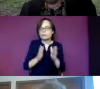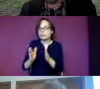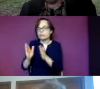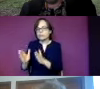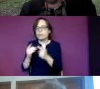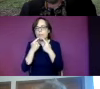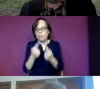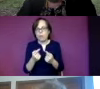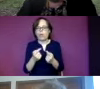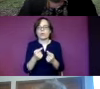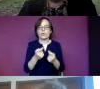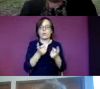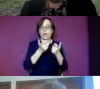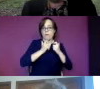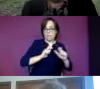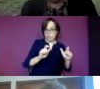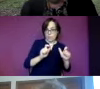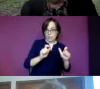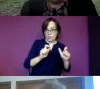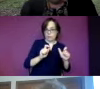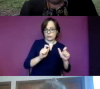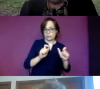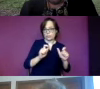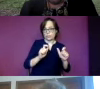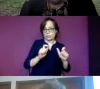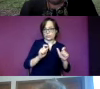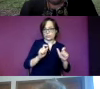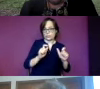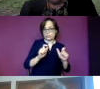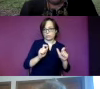wsi zawsze było elementem